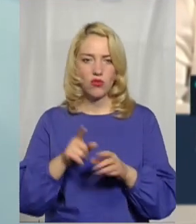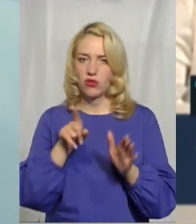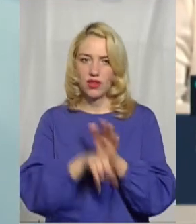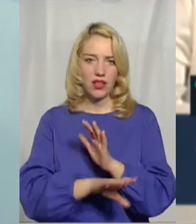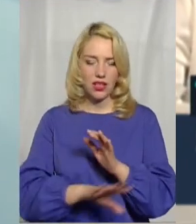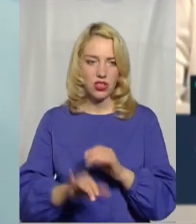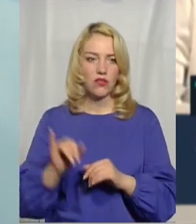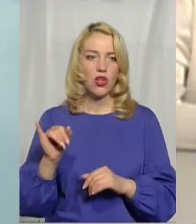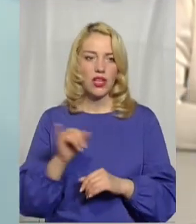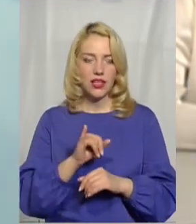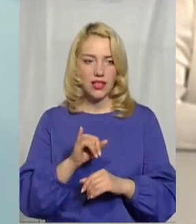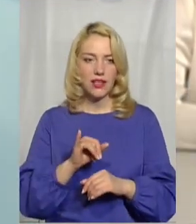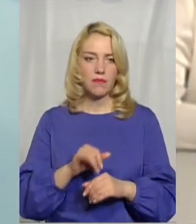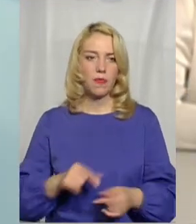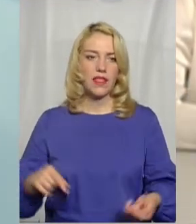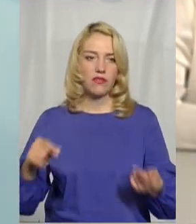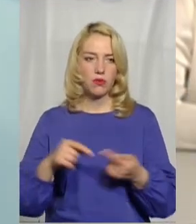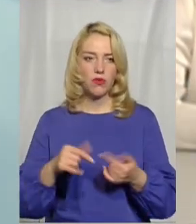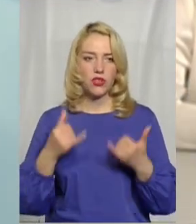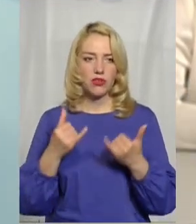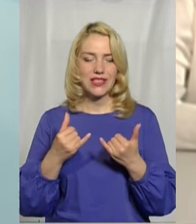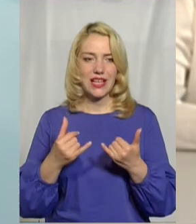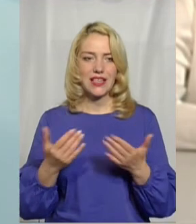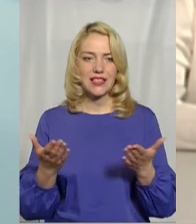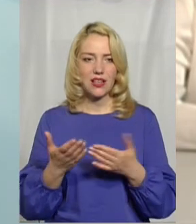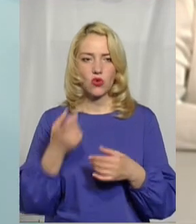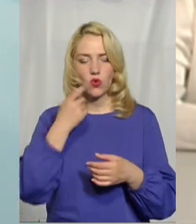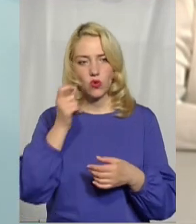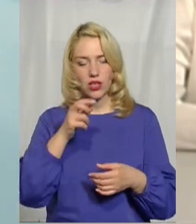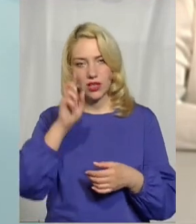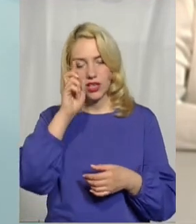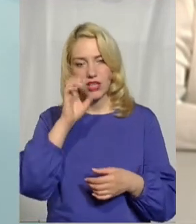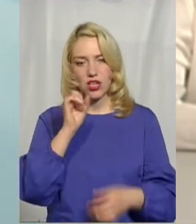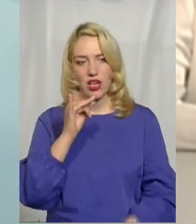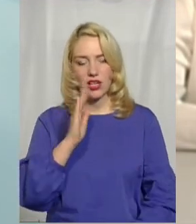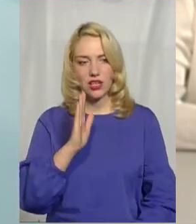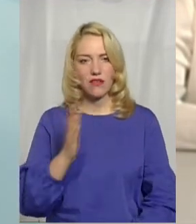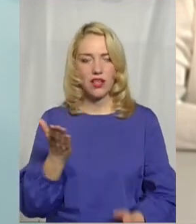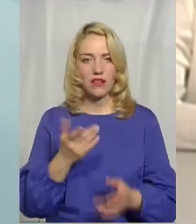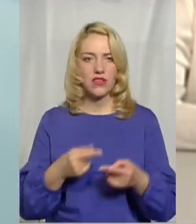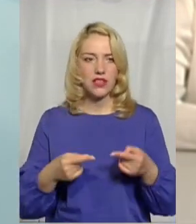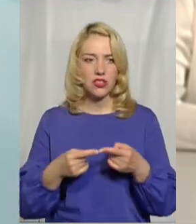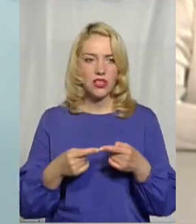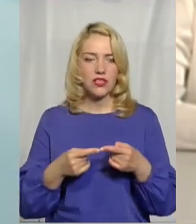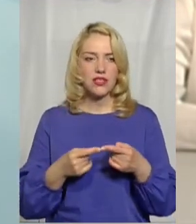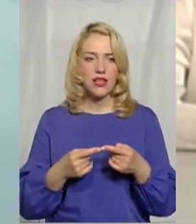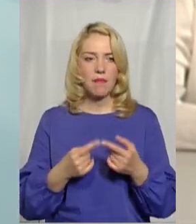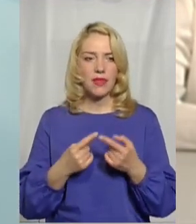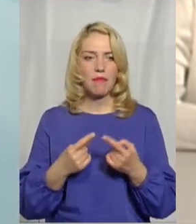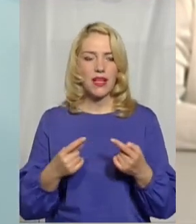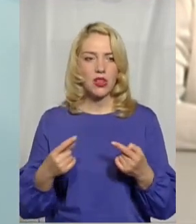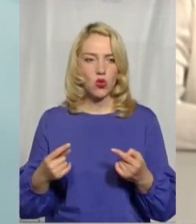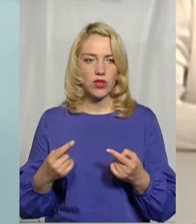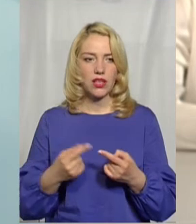дешево. І, відповідно, як от зараз вже і Укрдержархів, і керівник визначається, потрібна методика уніфікації